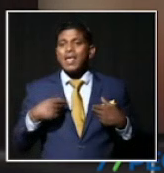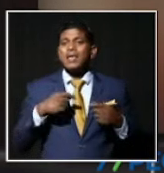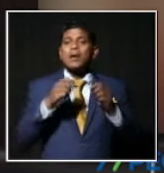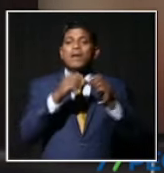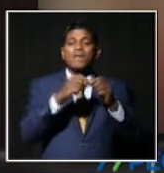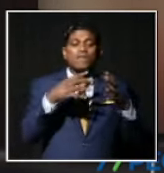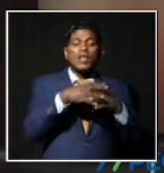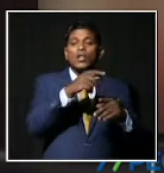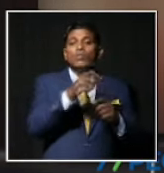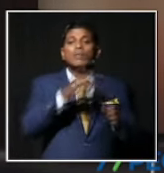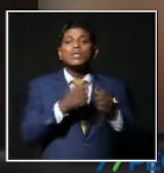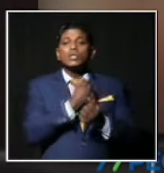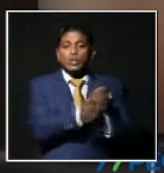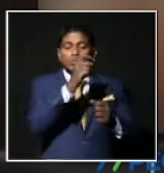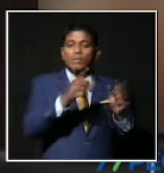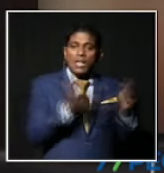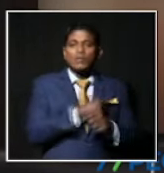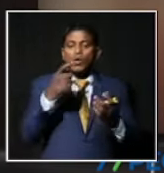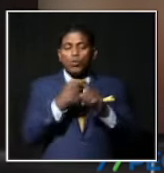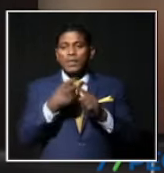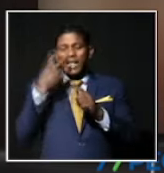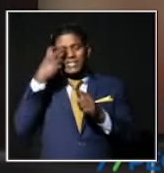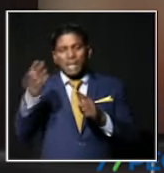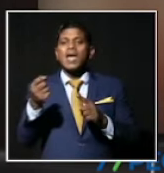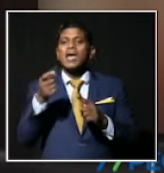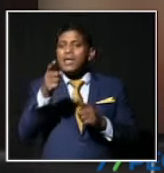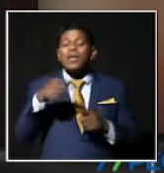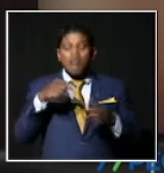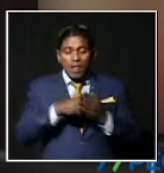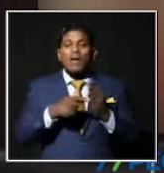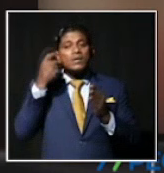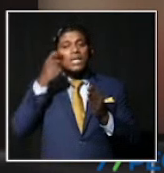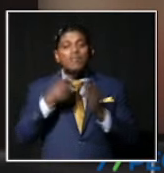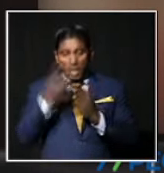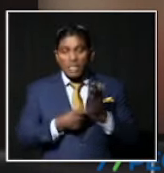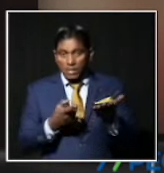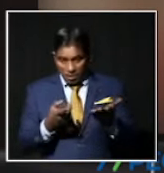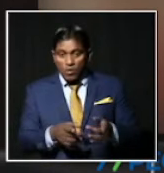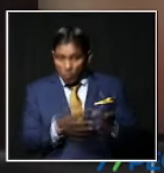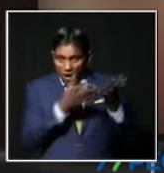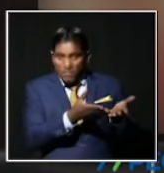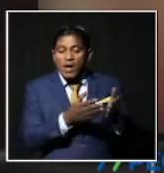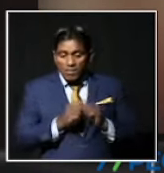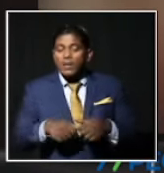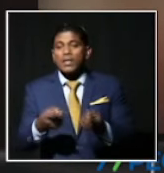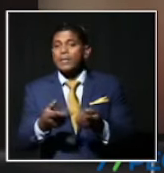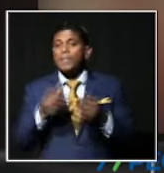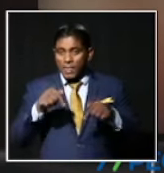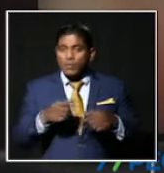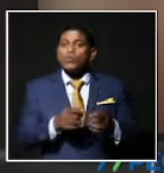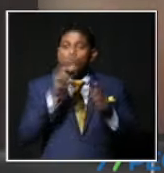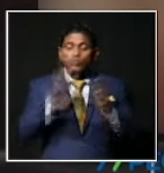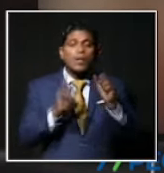දැම්මා. කුට්ටමනීගේ ඇස්ගලවල ගත්තා. එතකොට රටේ තිබුණ ත්‍රස්ත පනත තියාගෙන නේද මේ දේවල් කළේ? මේ පොළවේ කී දෙනෙක් මේ විදියට මරණ